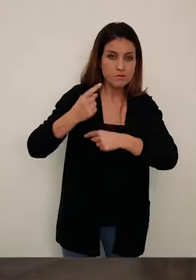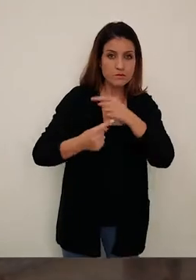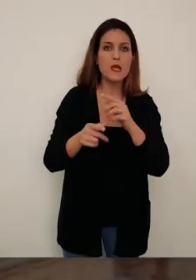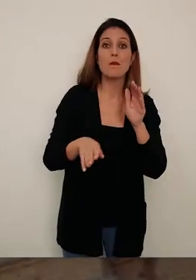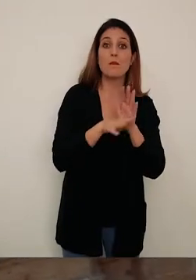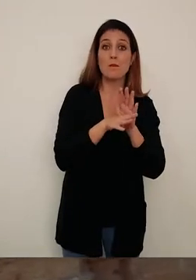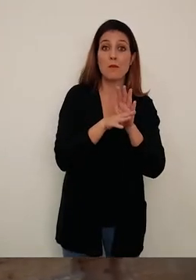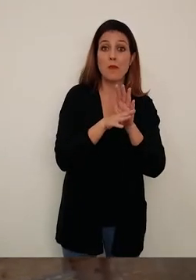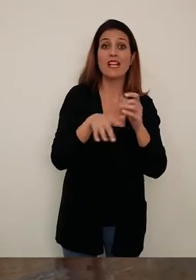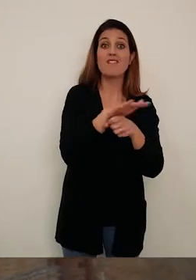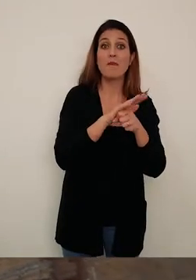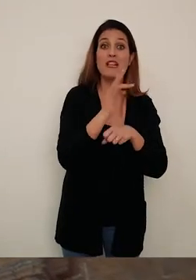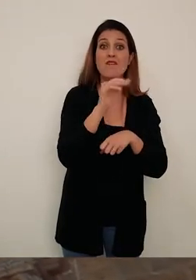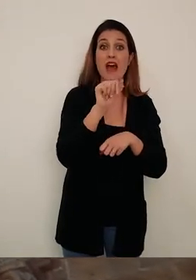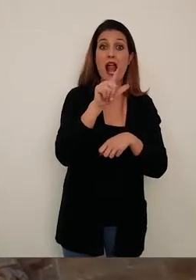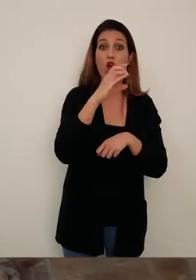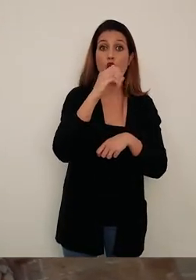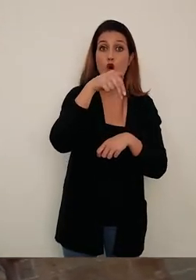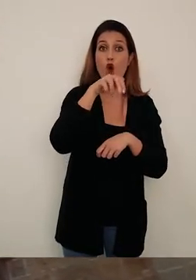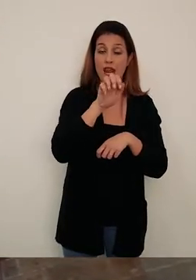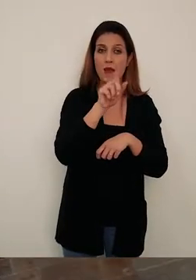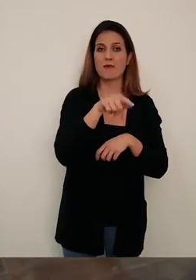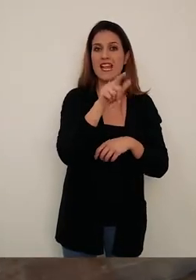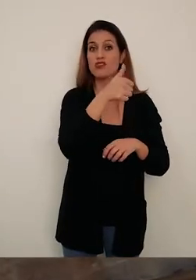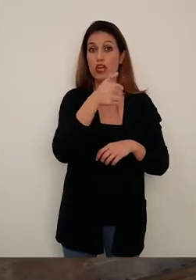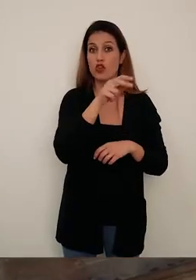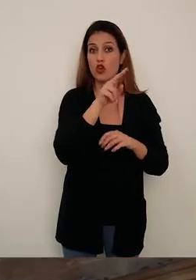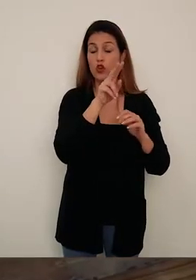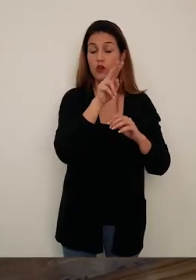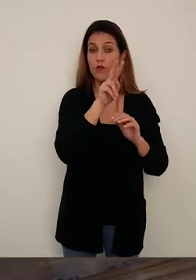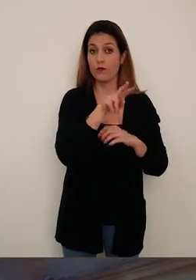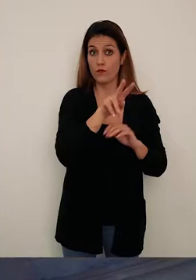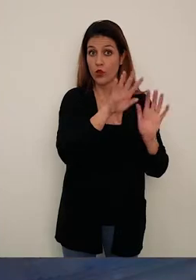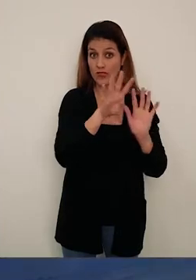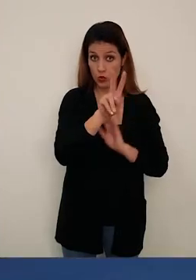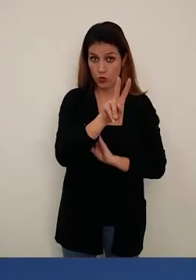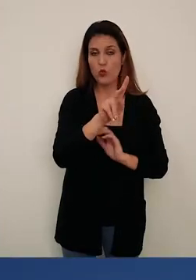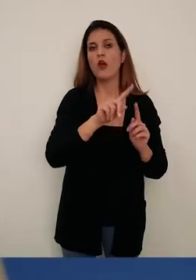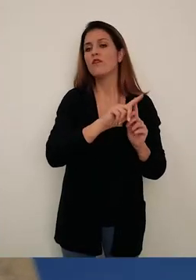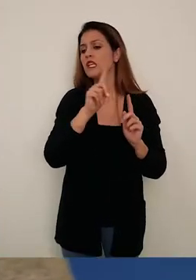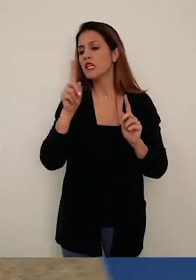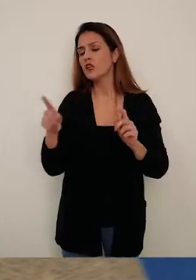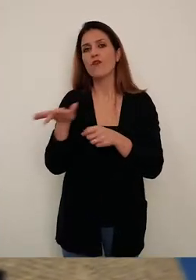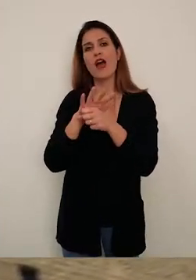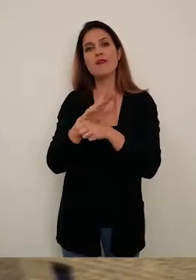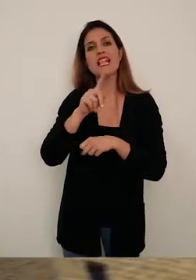a partire dalla famiglia dei Falcone nel 1192 fino ai Gentile 8 anni più tardi.